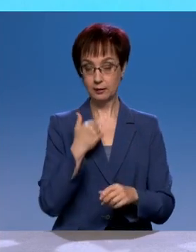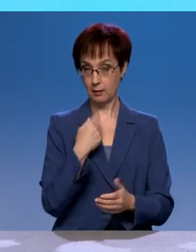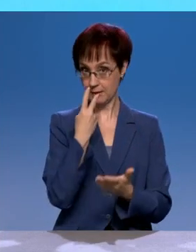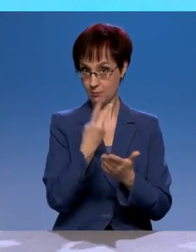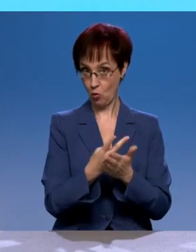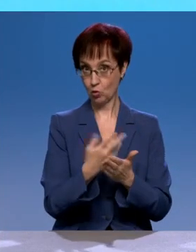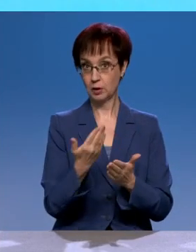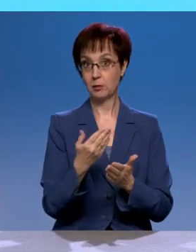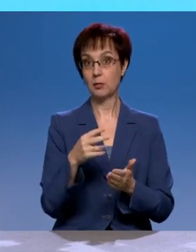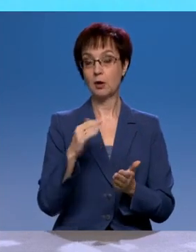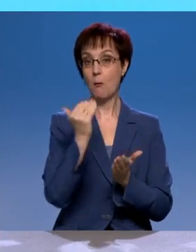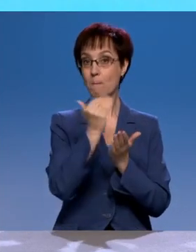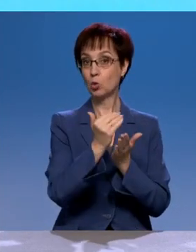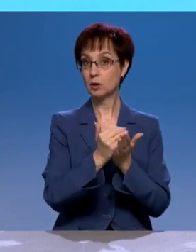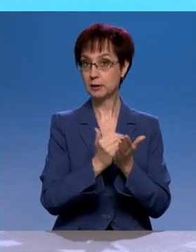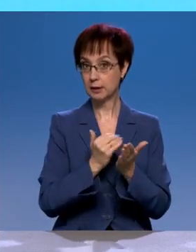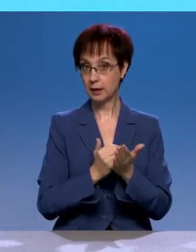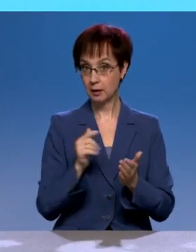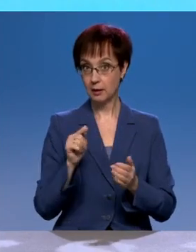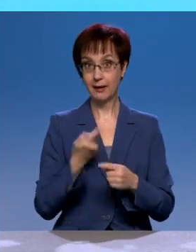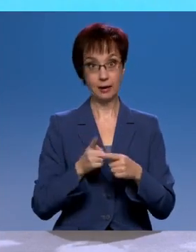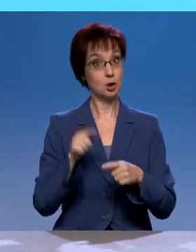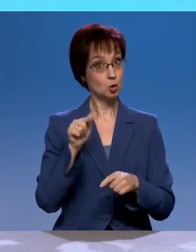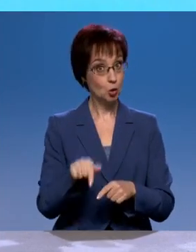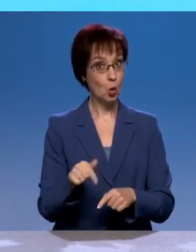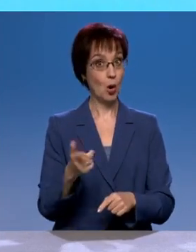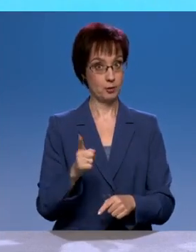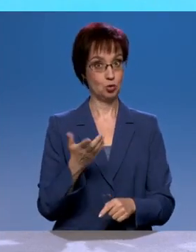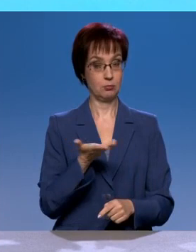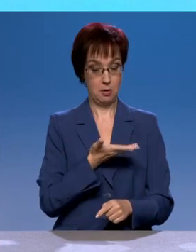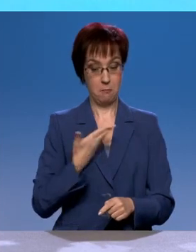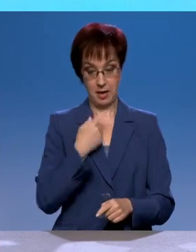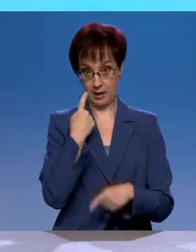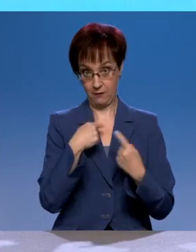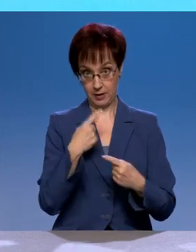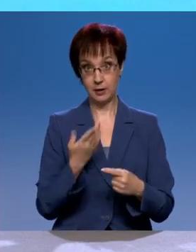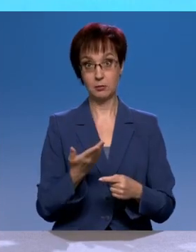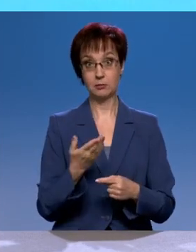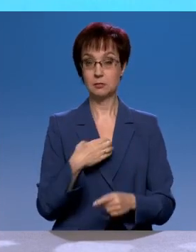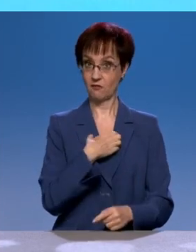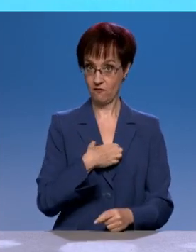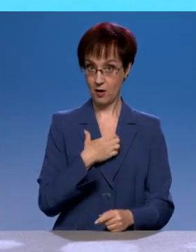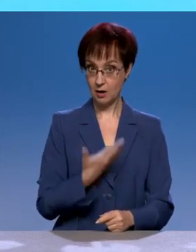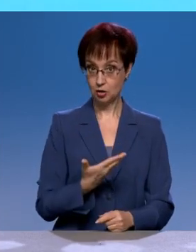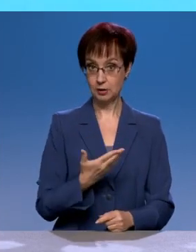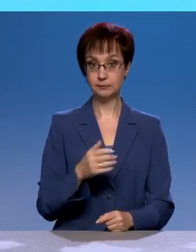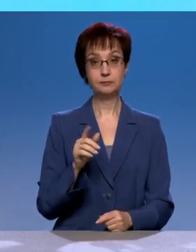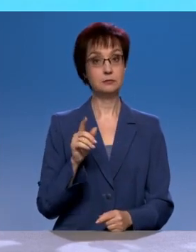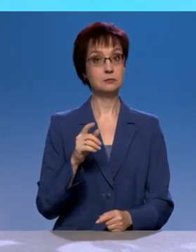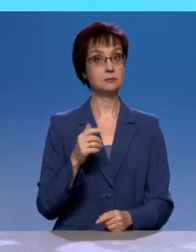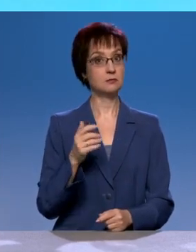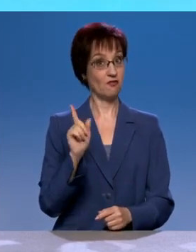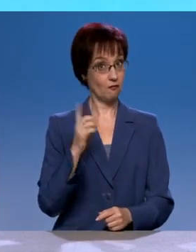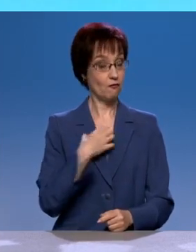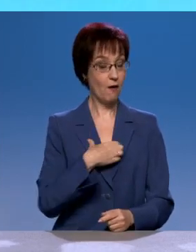говорит президент, о которых говорит премьер, это то, о чем говорим мы с вами. При этом важно. Мы об этом говорим не после того, как на это